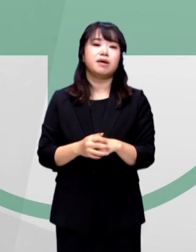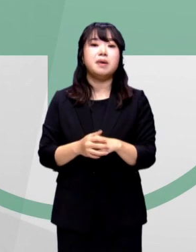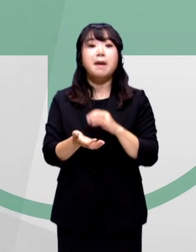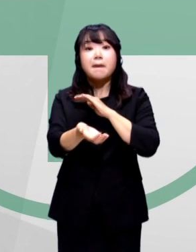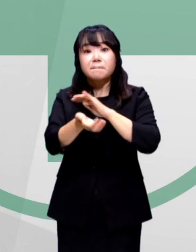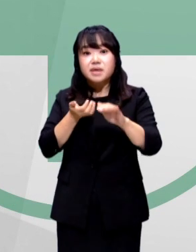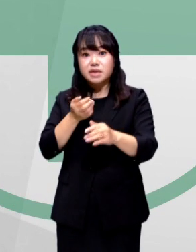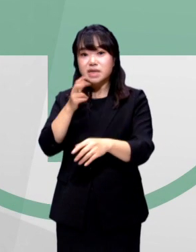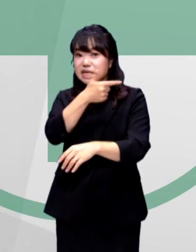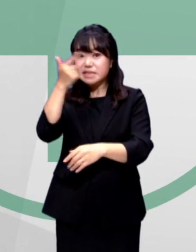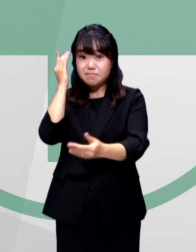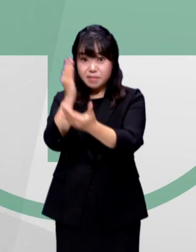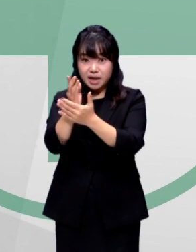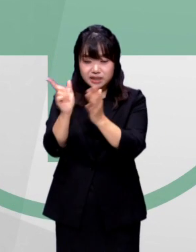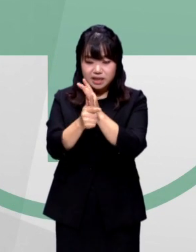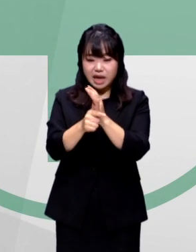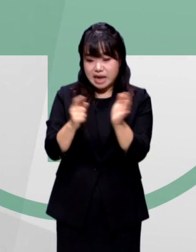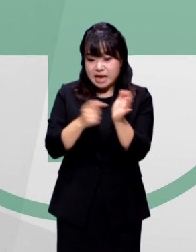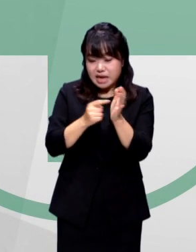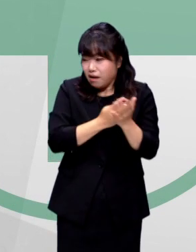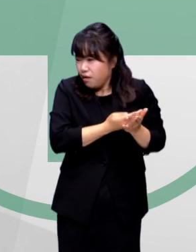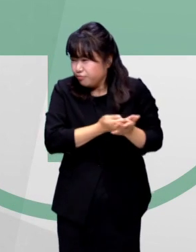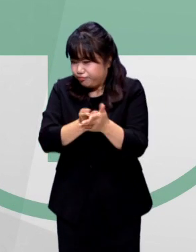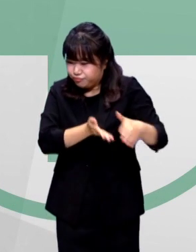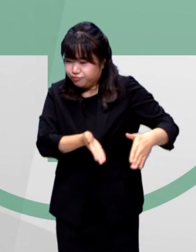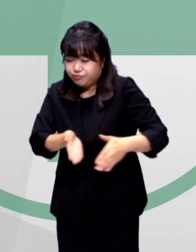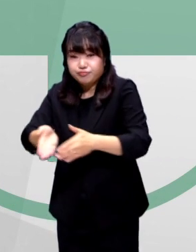운영하고 있는데요. 이런 방제도로 긴급수송로에